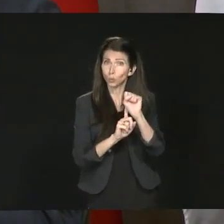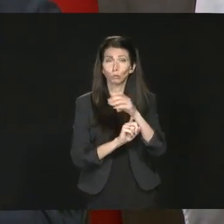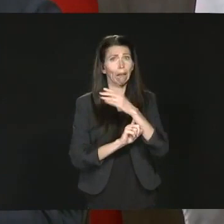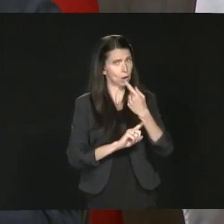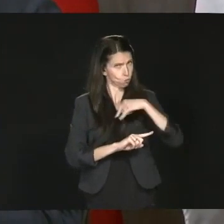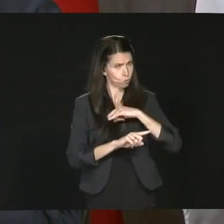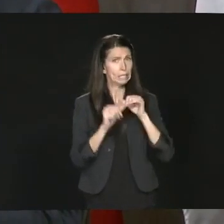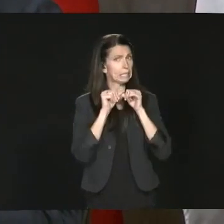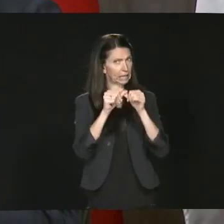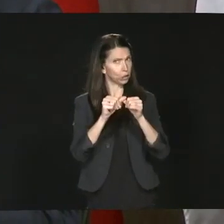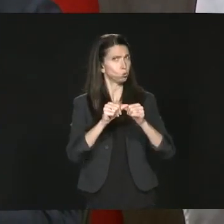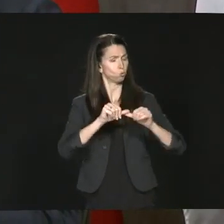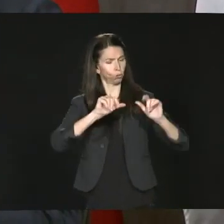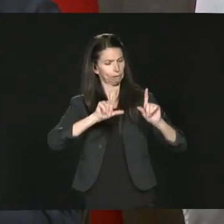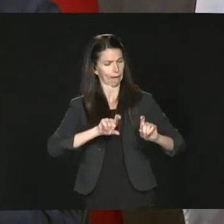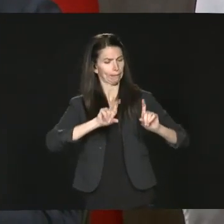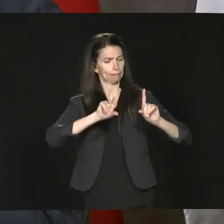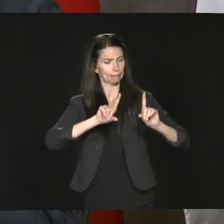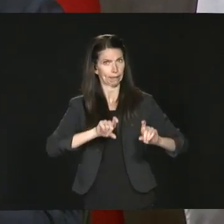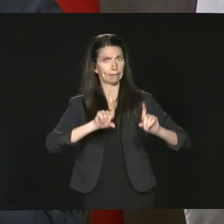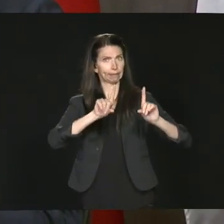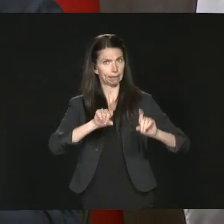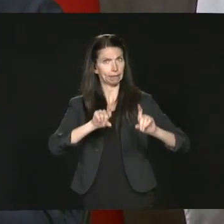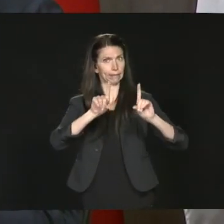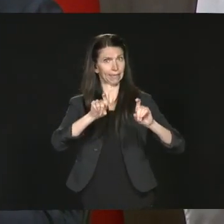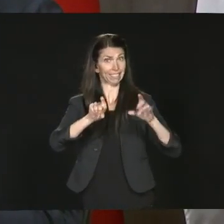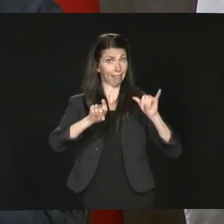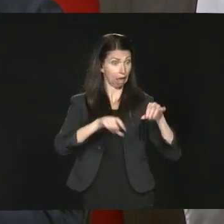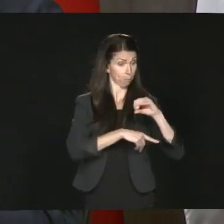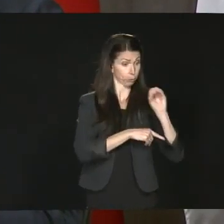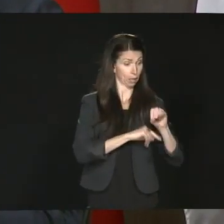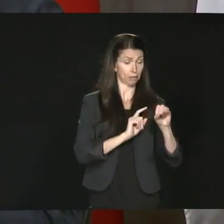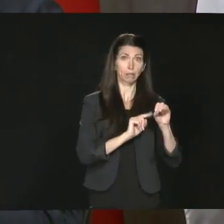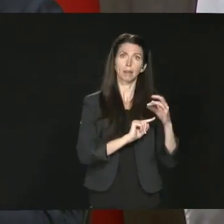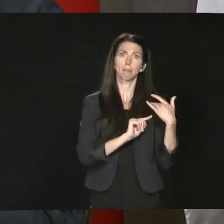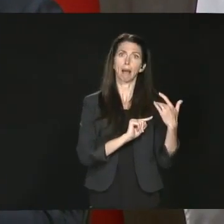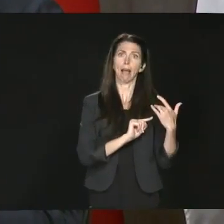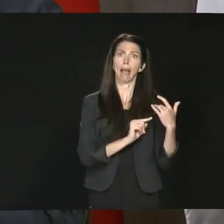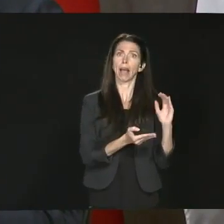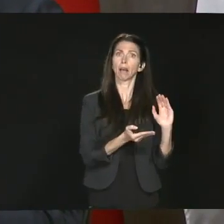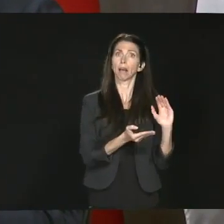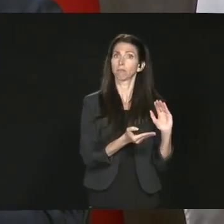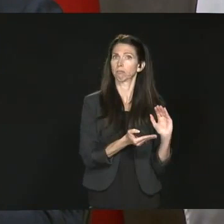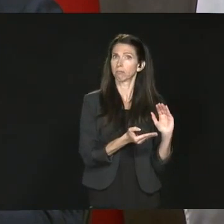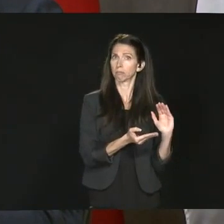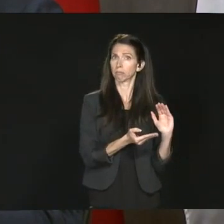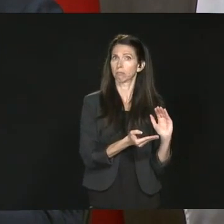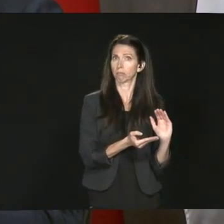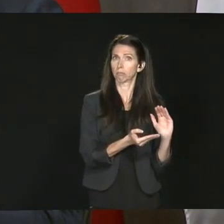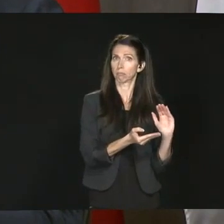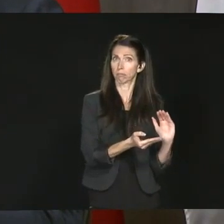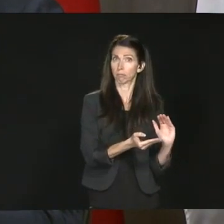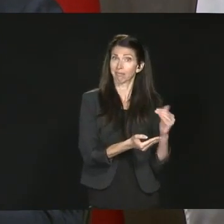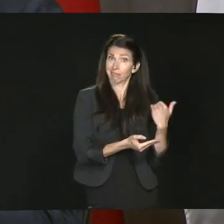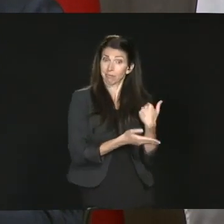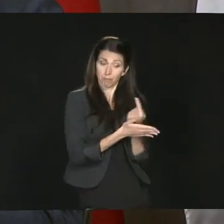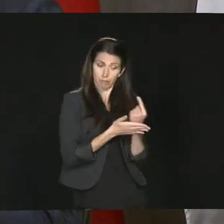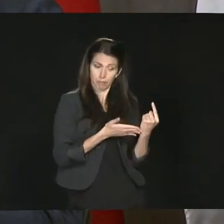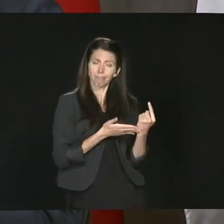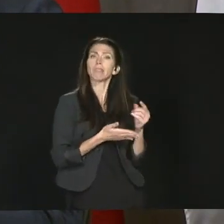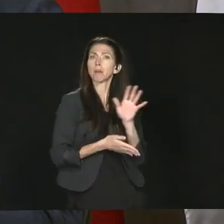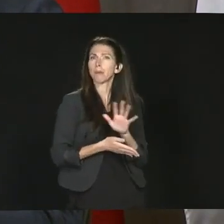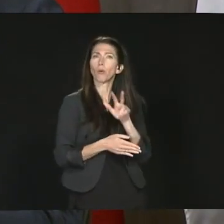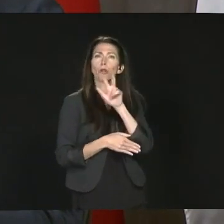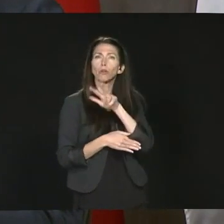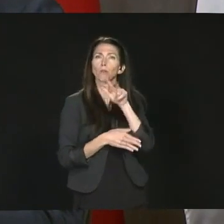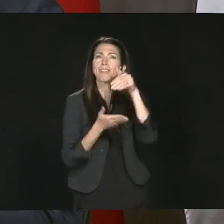baisser. Au cours de la dernière semaine, 33 000 personnes en moyenne ont été testées chaque jour au Canada et 2%